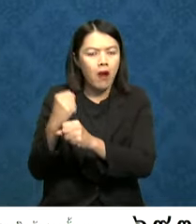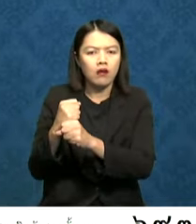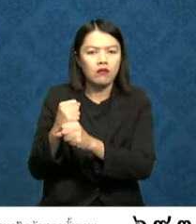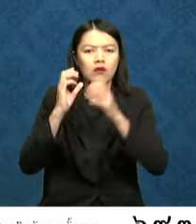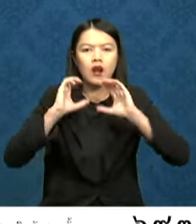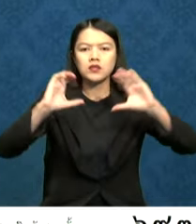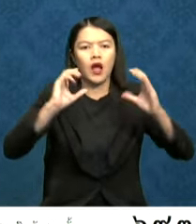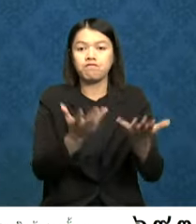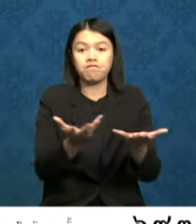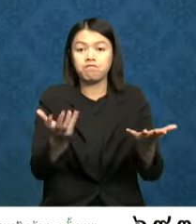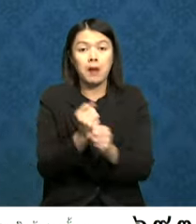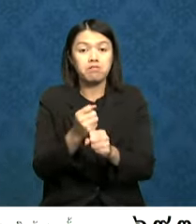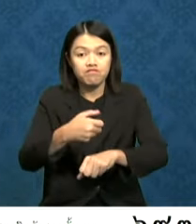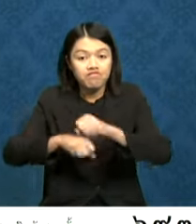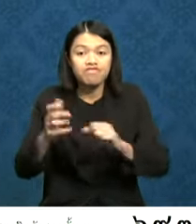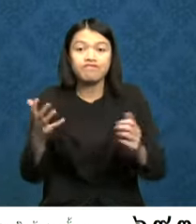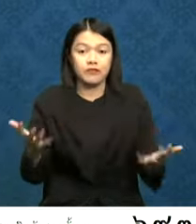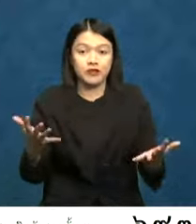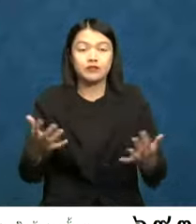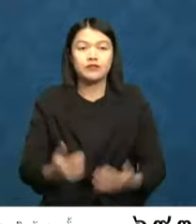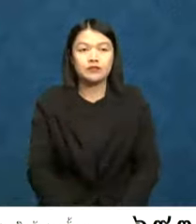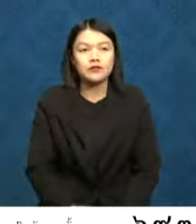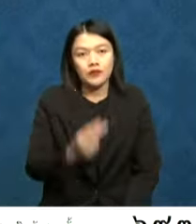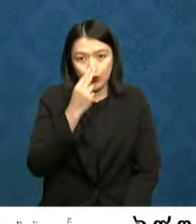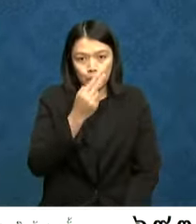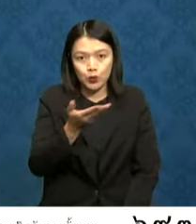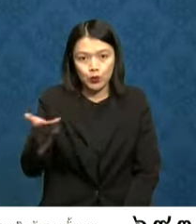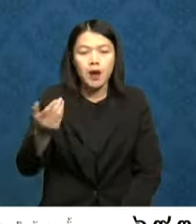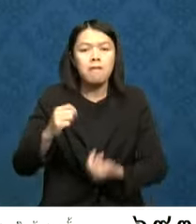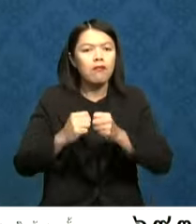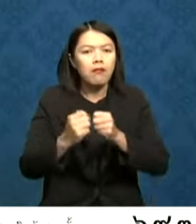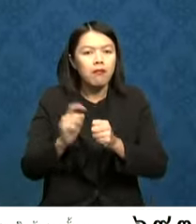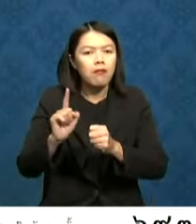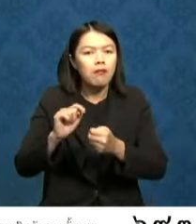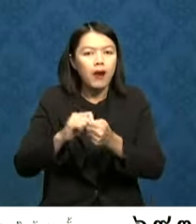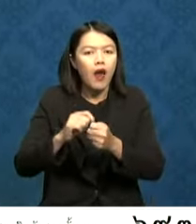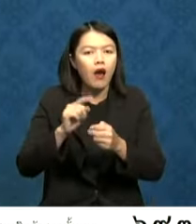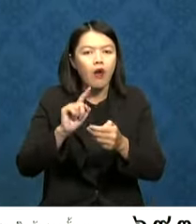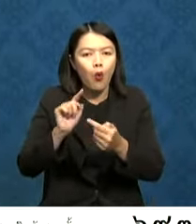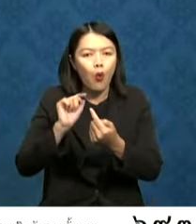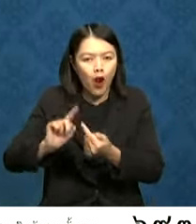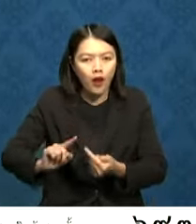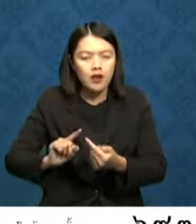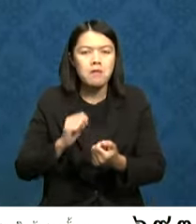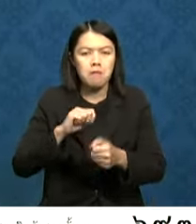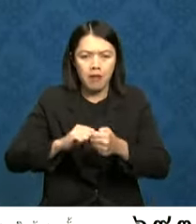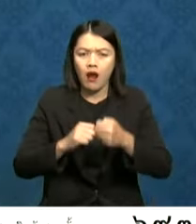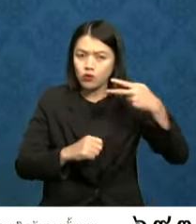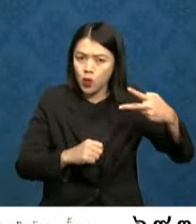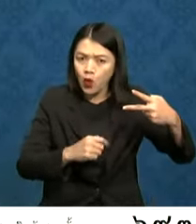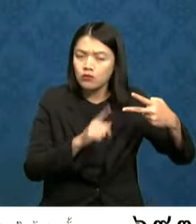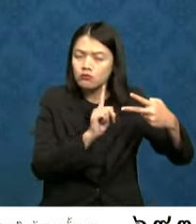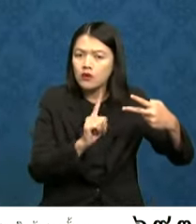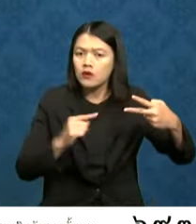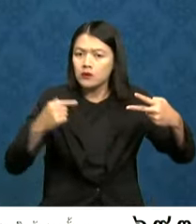ราชการไม่ปฏิบัติตามผมชวนให้ทุกท่านคิดนะครับว่าปัญหาอยู่ที่ตรงไหนอยู่ที่ 2ส่วนหรืออาจจะอยู่